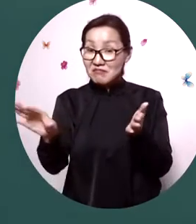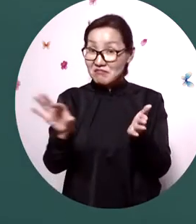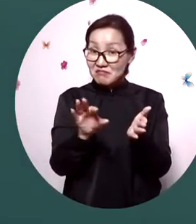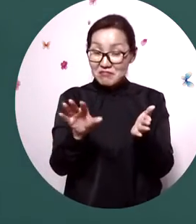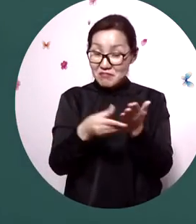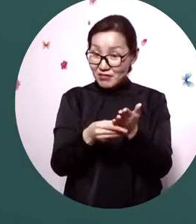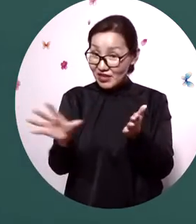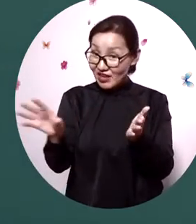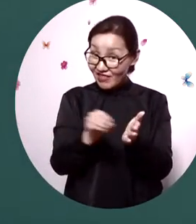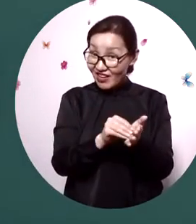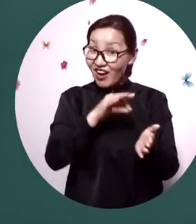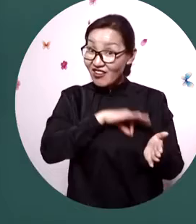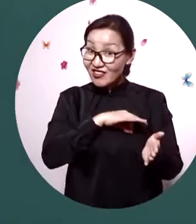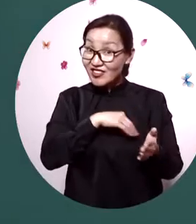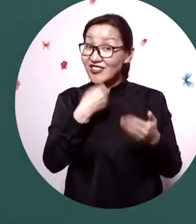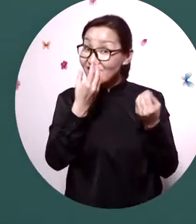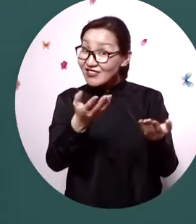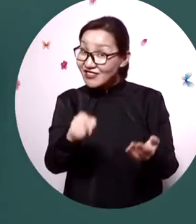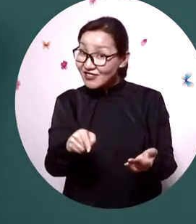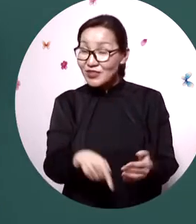баримтыг ашигласан тийм ээ.